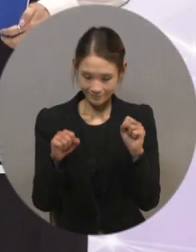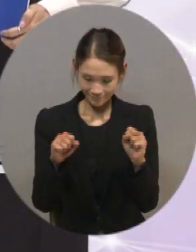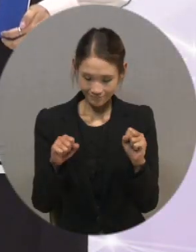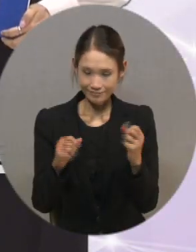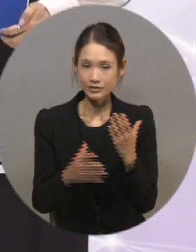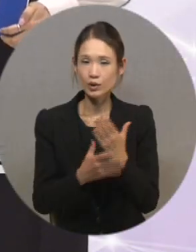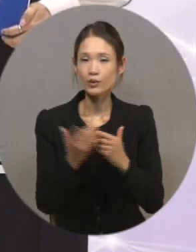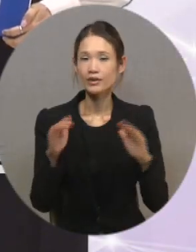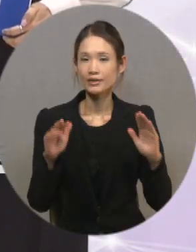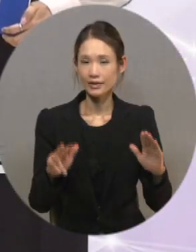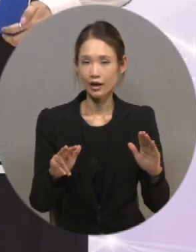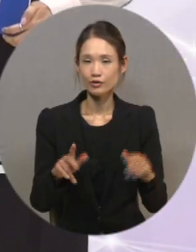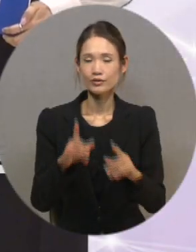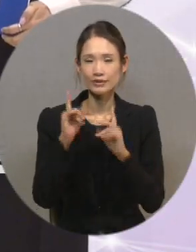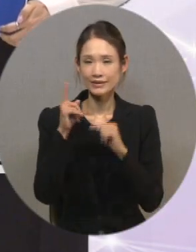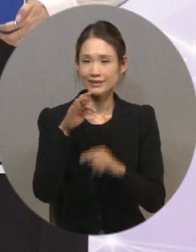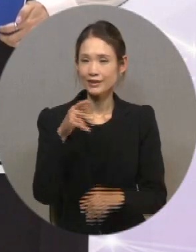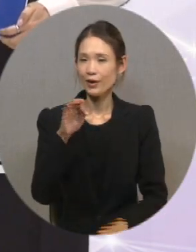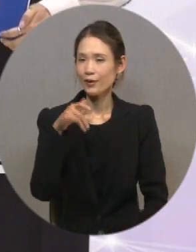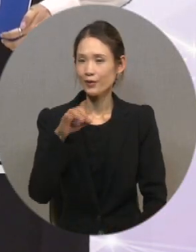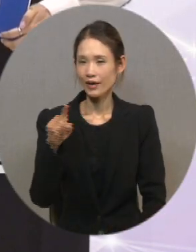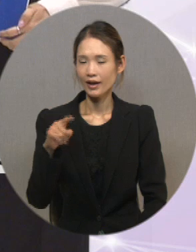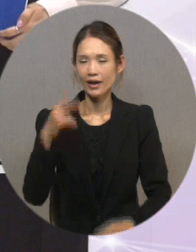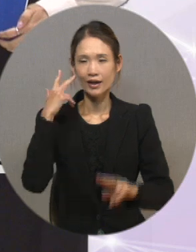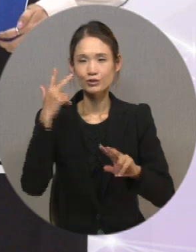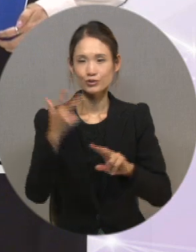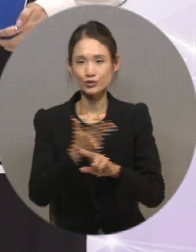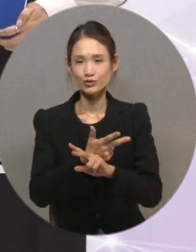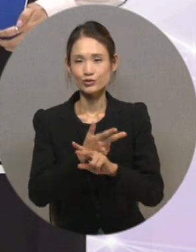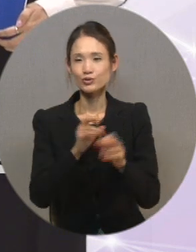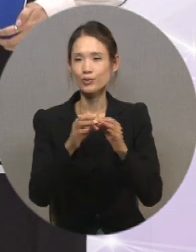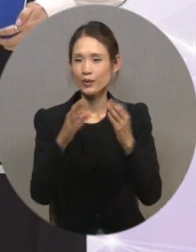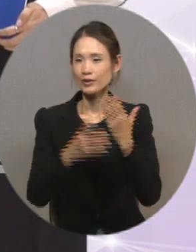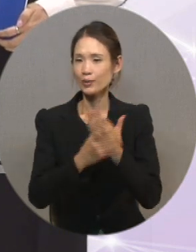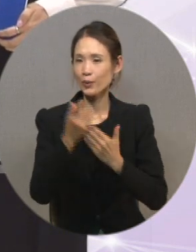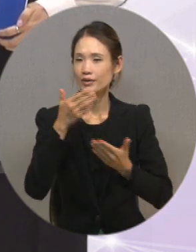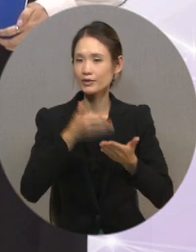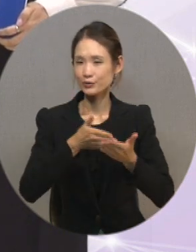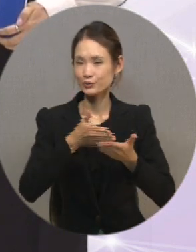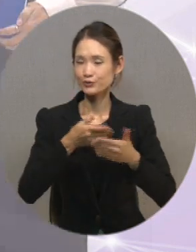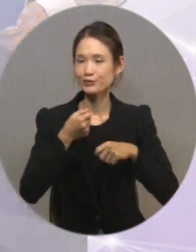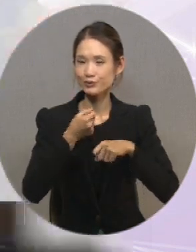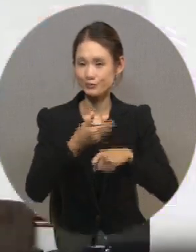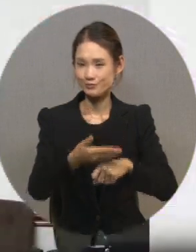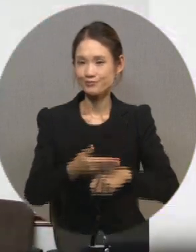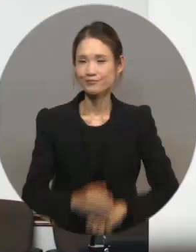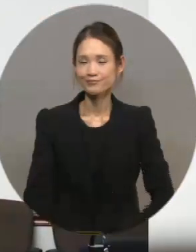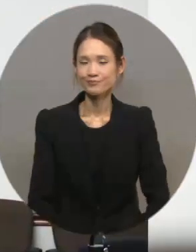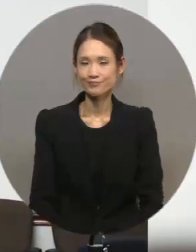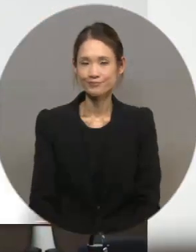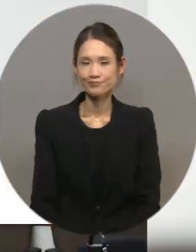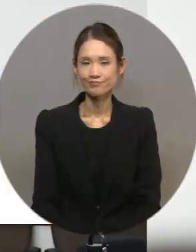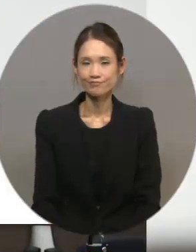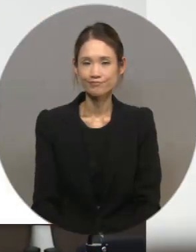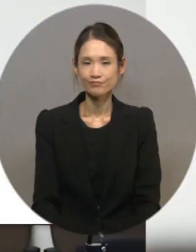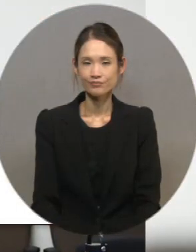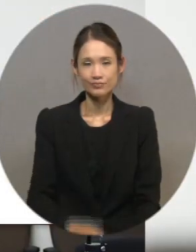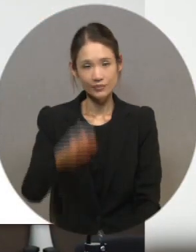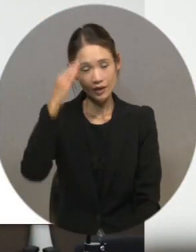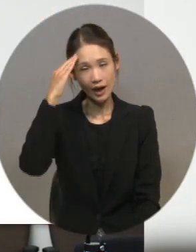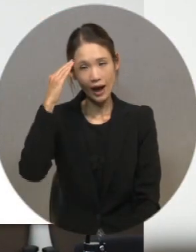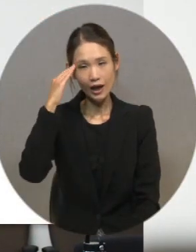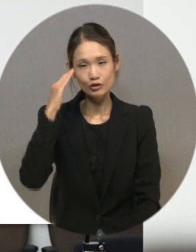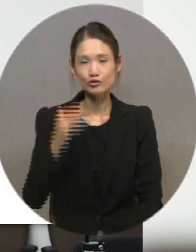안녕하십니까. 통일나우의 이영아입니다. 한 주간의 통일 소식 브리핑에서 전해드립니다. 한국과